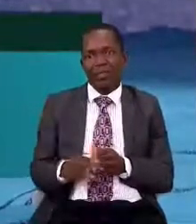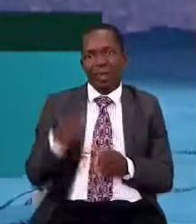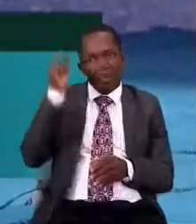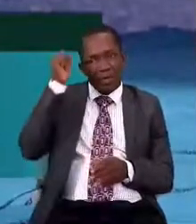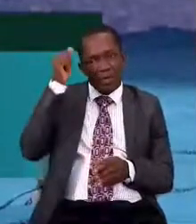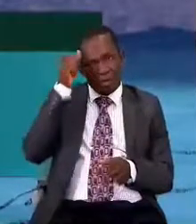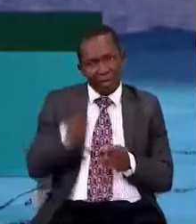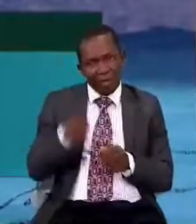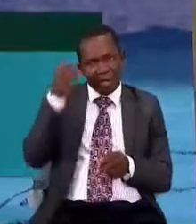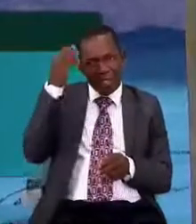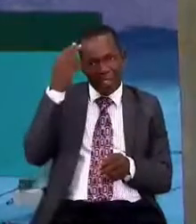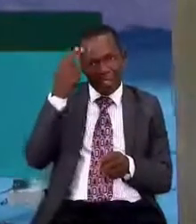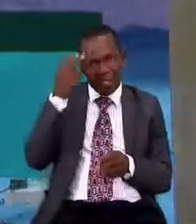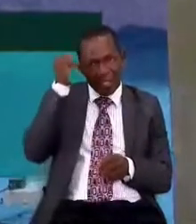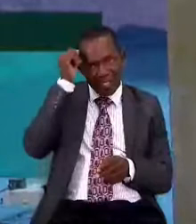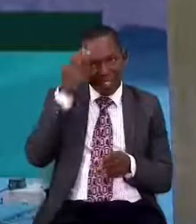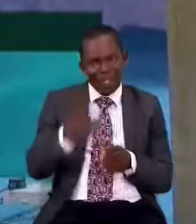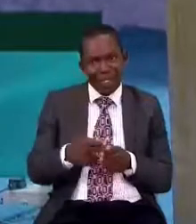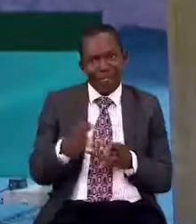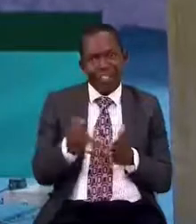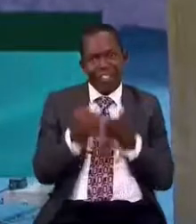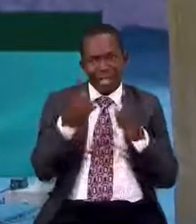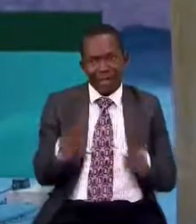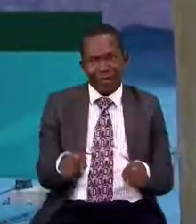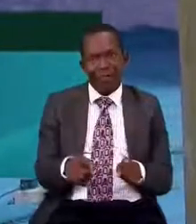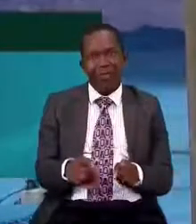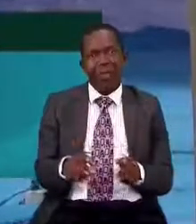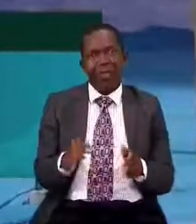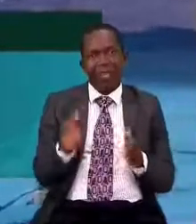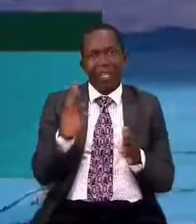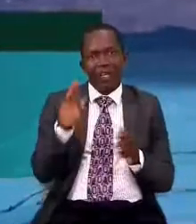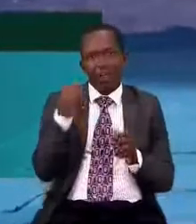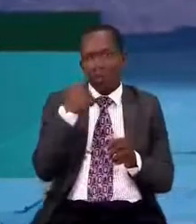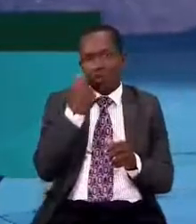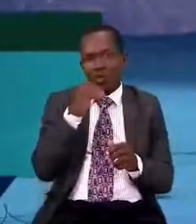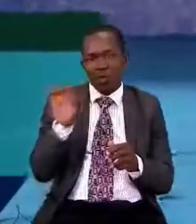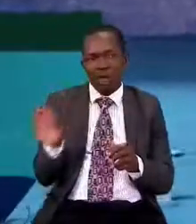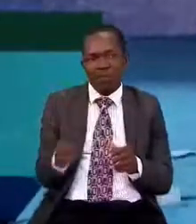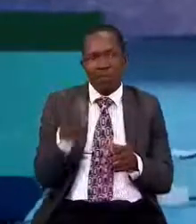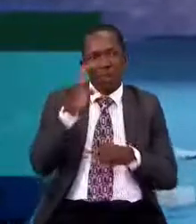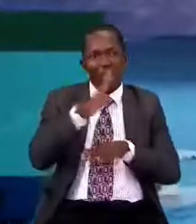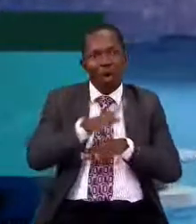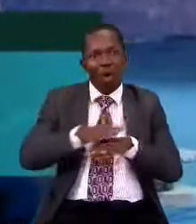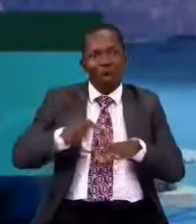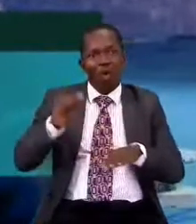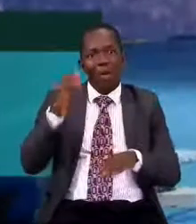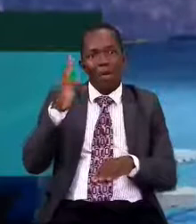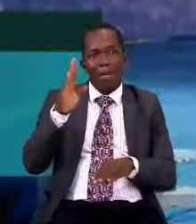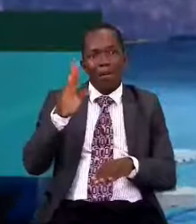quiconque invoquera le nom, c'est le nom. Alors quiconque ici, ce soir, quiconque là, ce